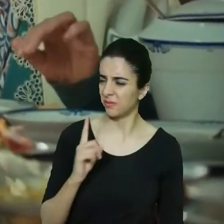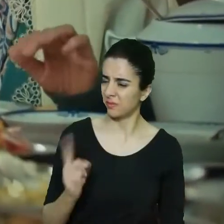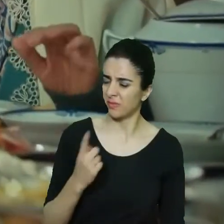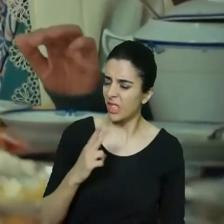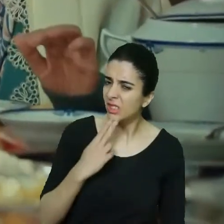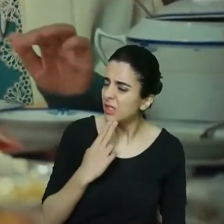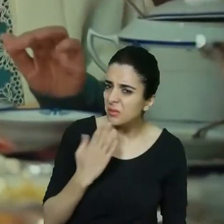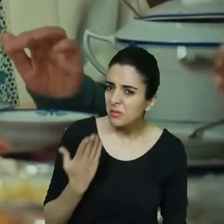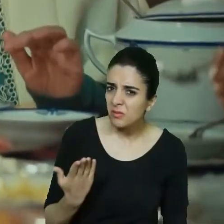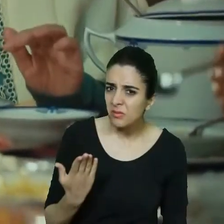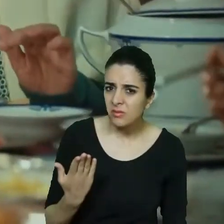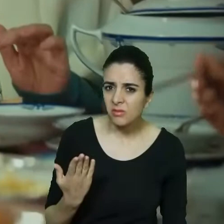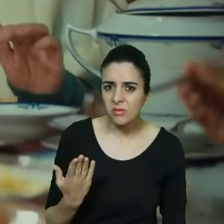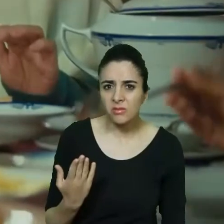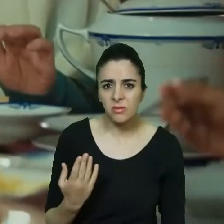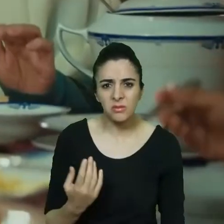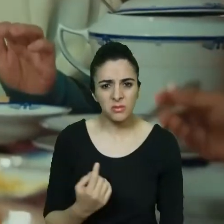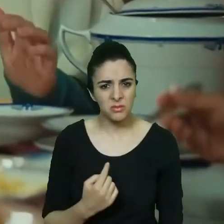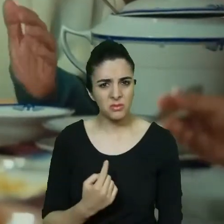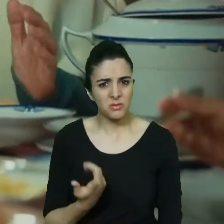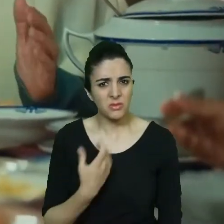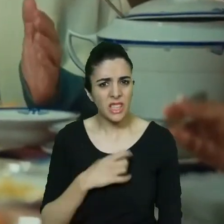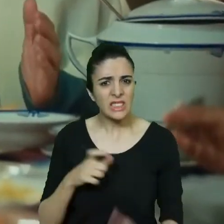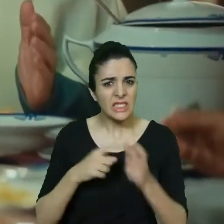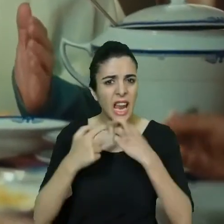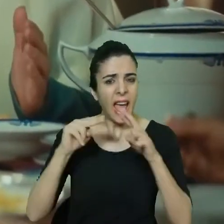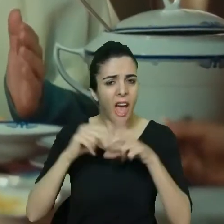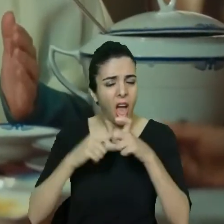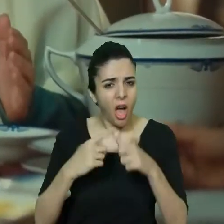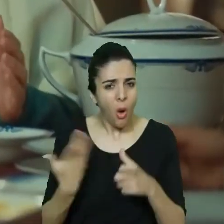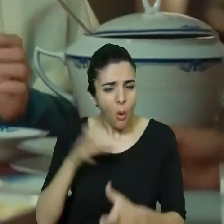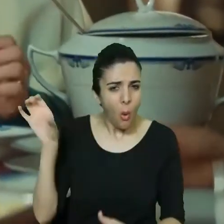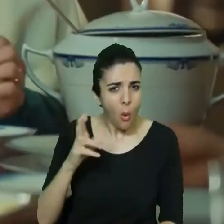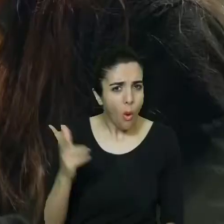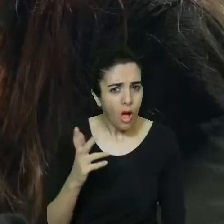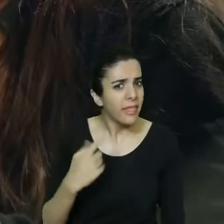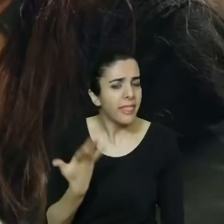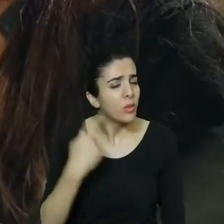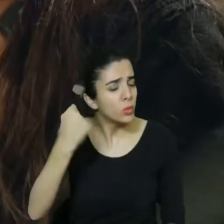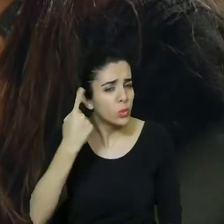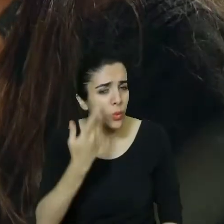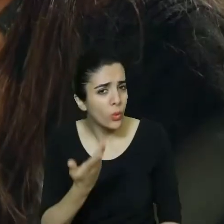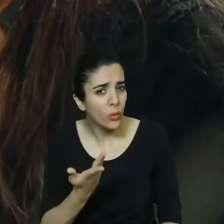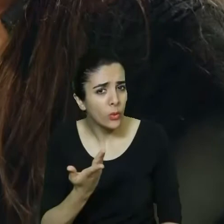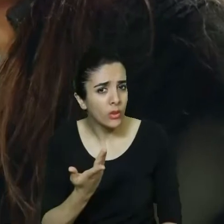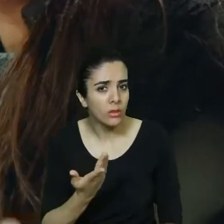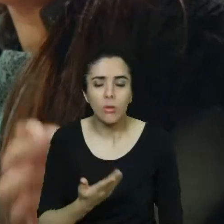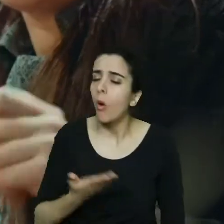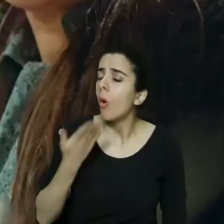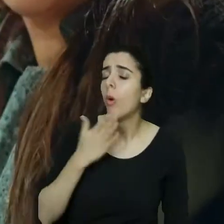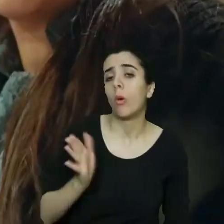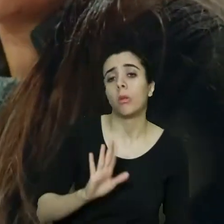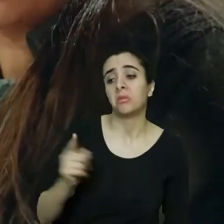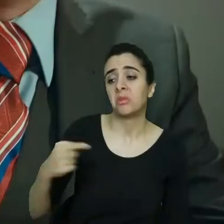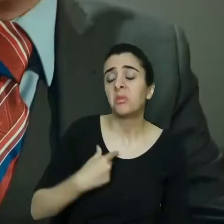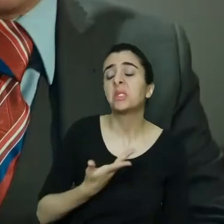Kızım, yüzün şerbet satıyor gibi basmışsın sirkeyi buna. Şerife yüzünü buruşturdu. Yok ana, sen